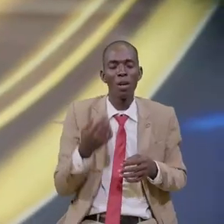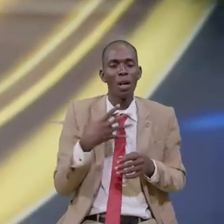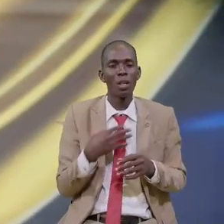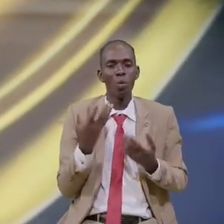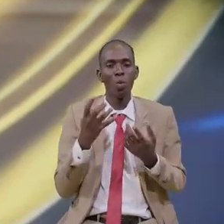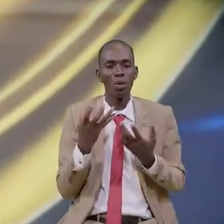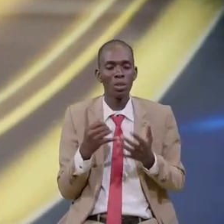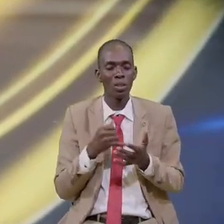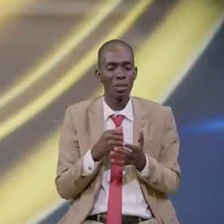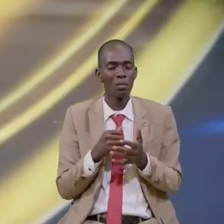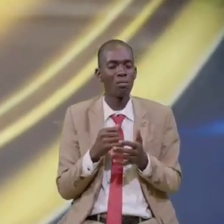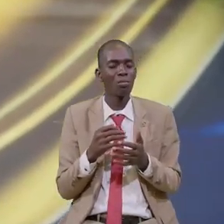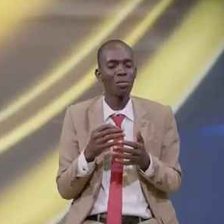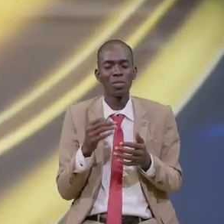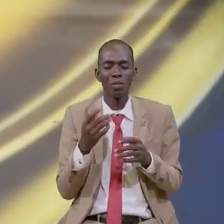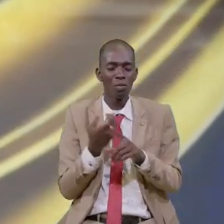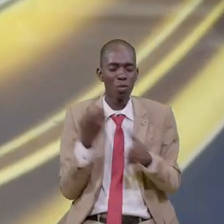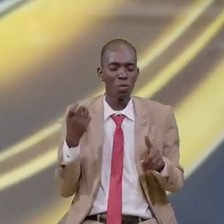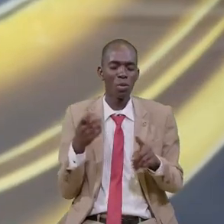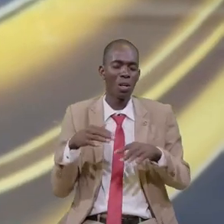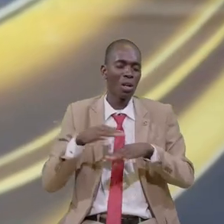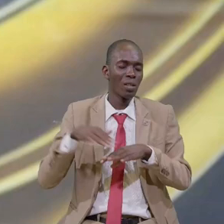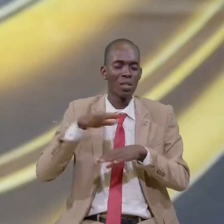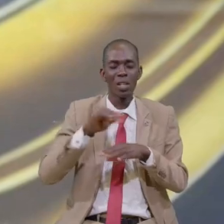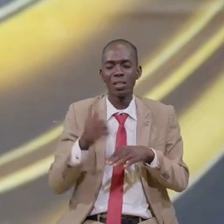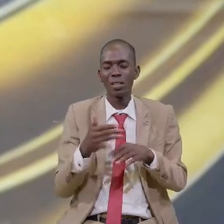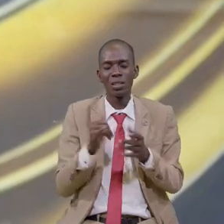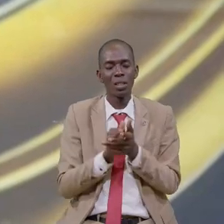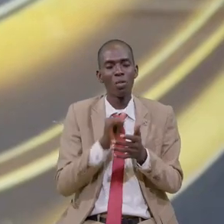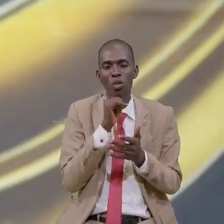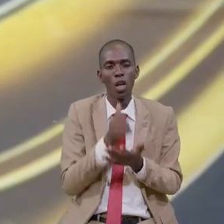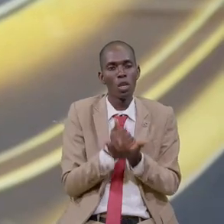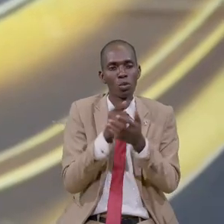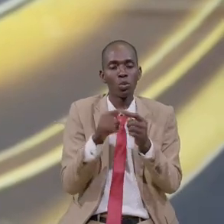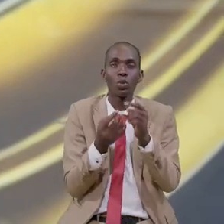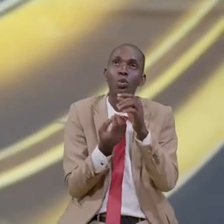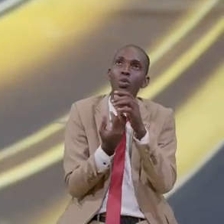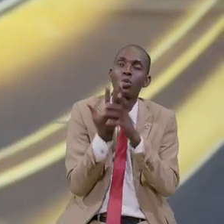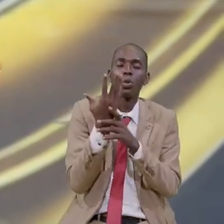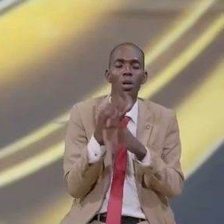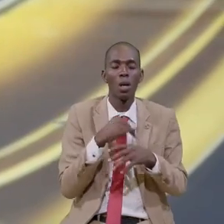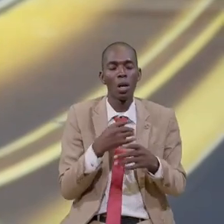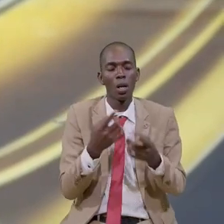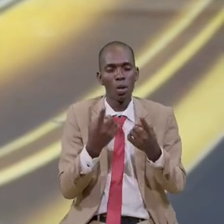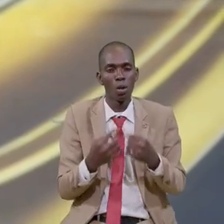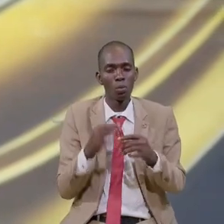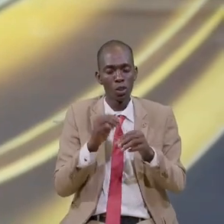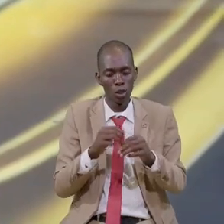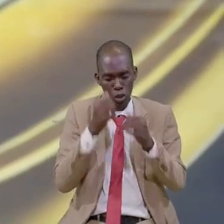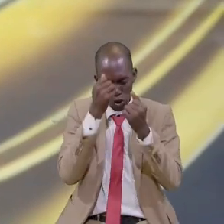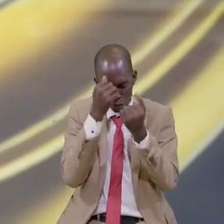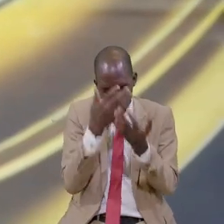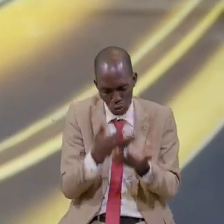ne va pas me faire avancer, l'abstinence. Ensuite, je viens en soumission. Dans la soumission au Seigneur, je